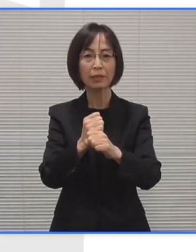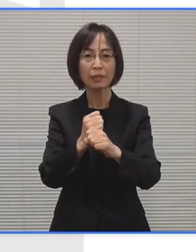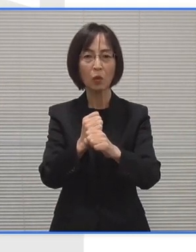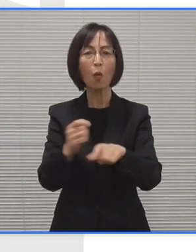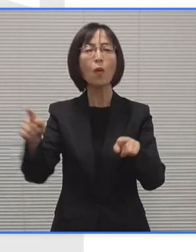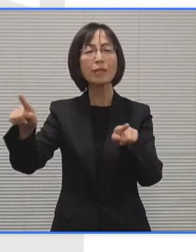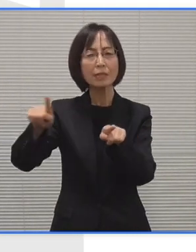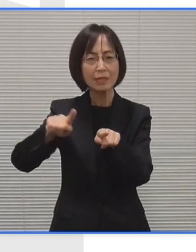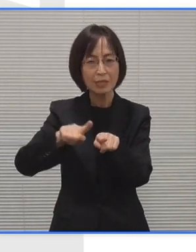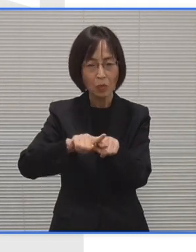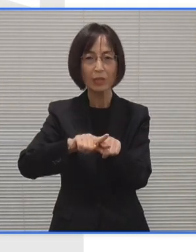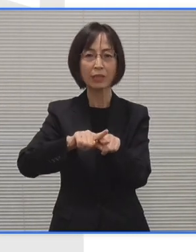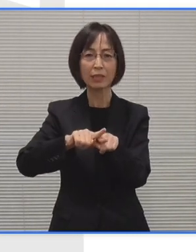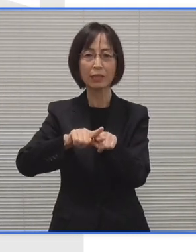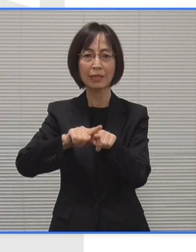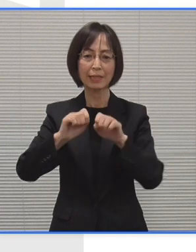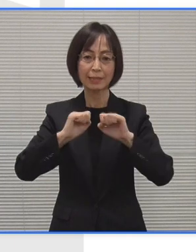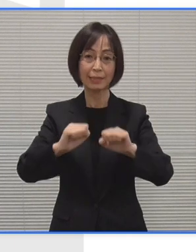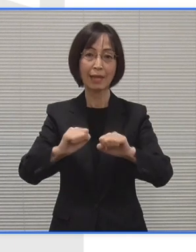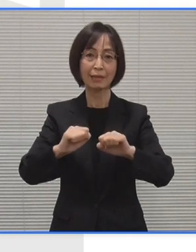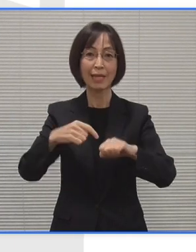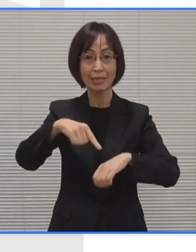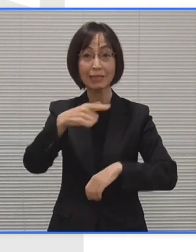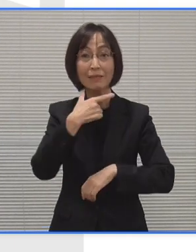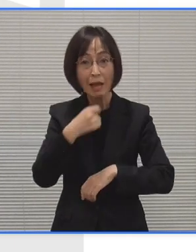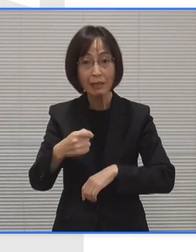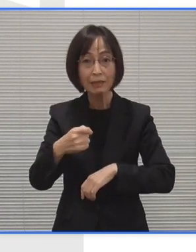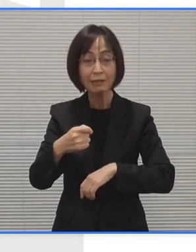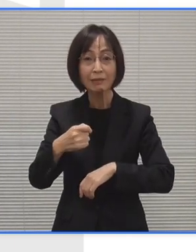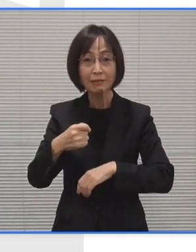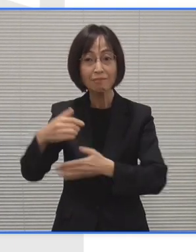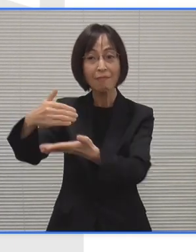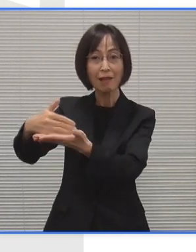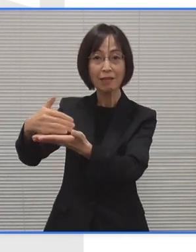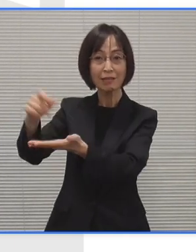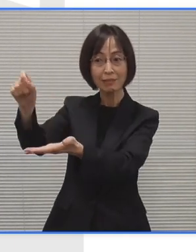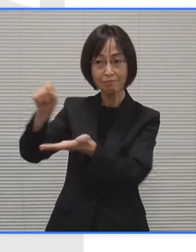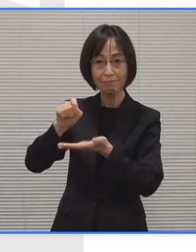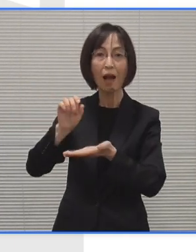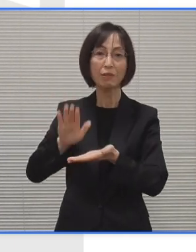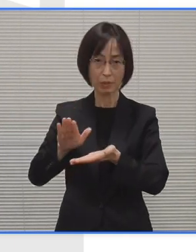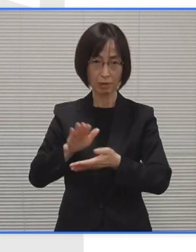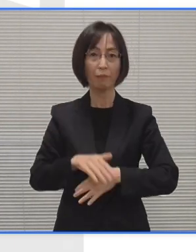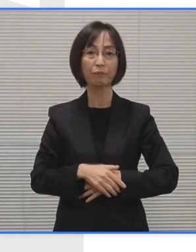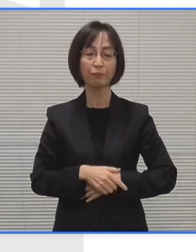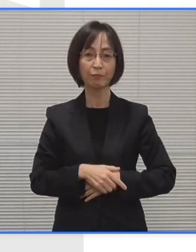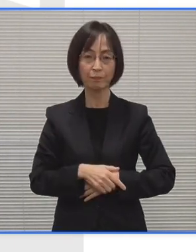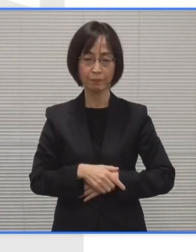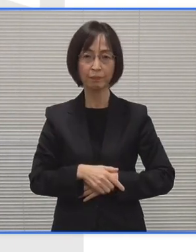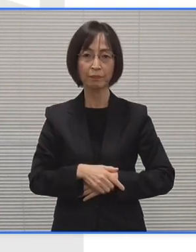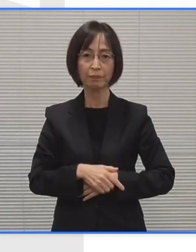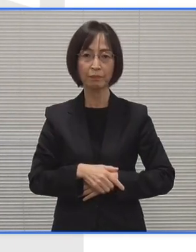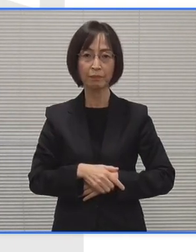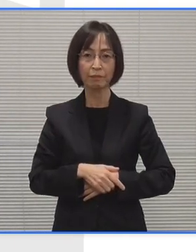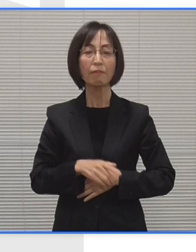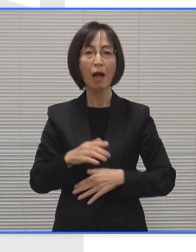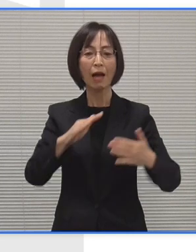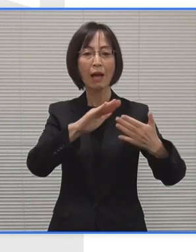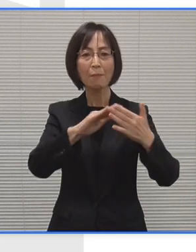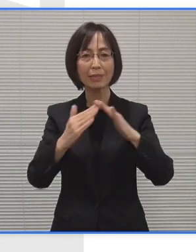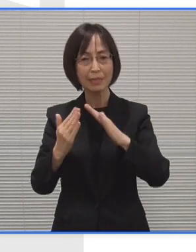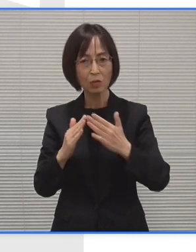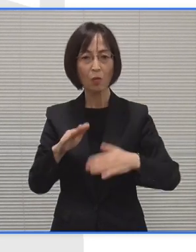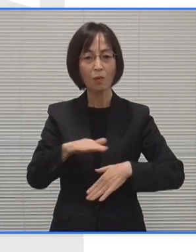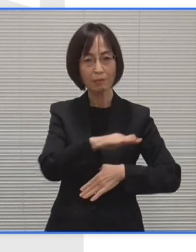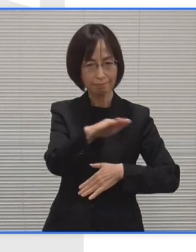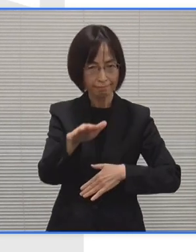一緒にやっていきたいというようなお言葉をいただいております。 でまたこれも町の方たち私